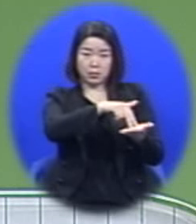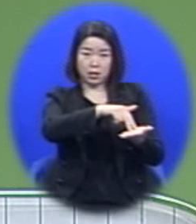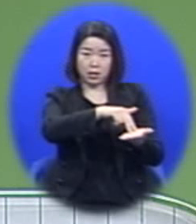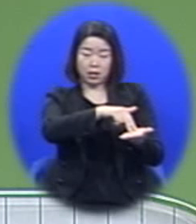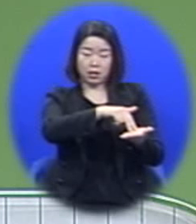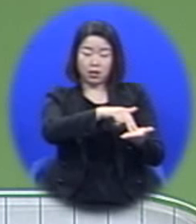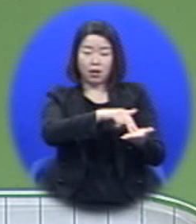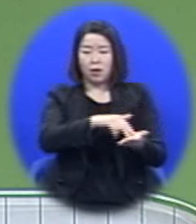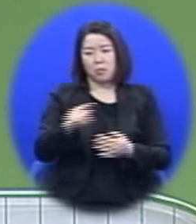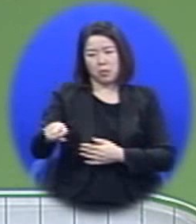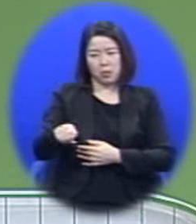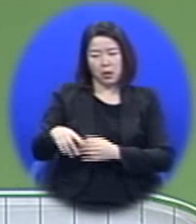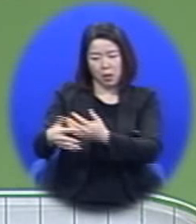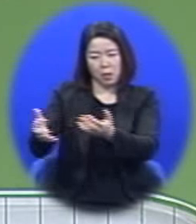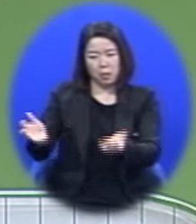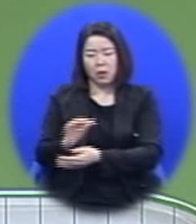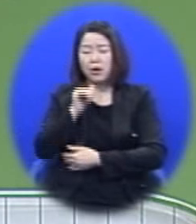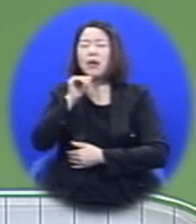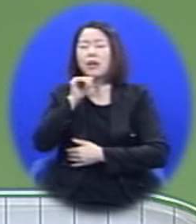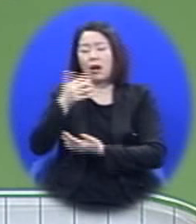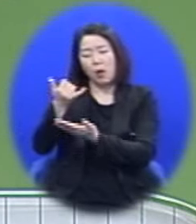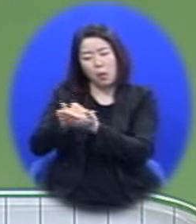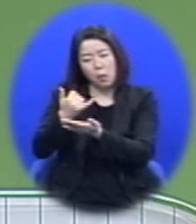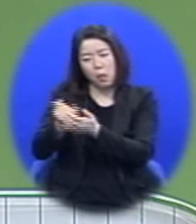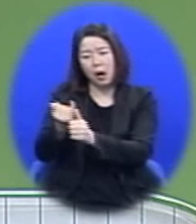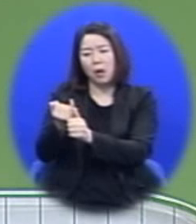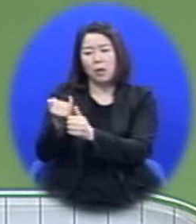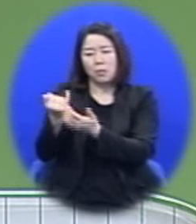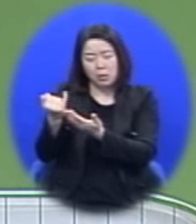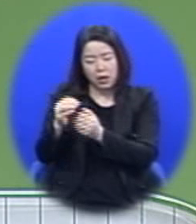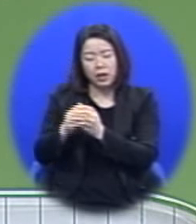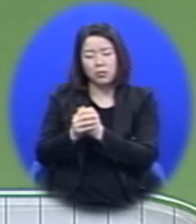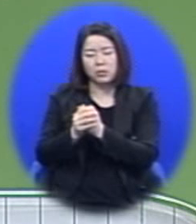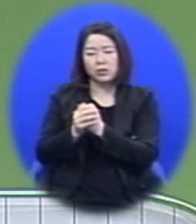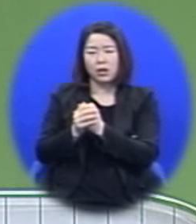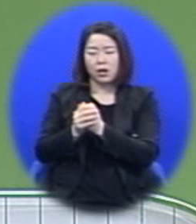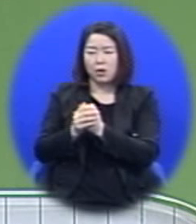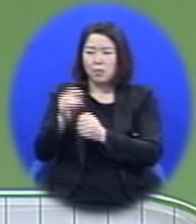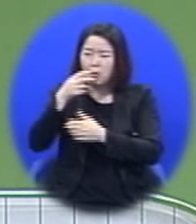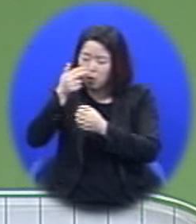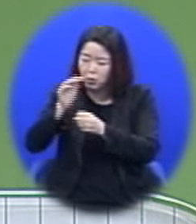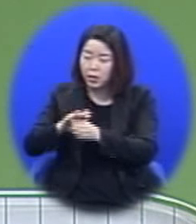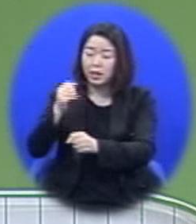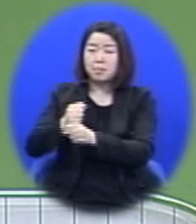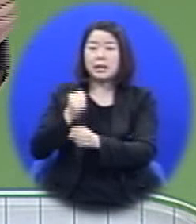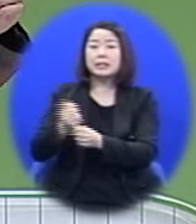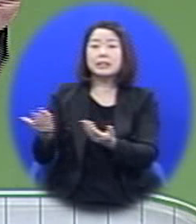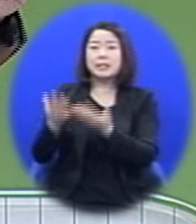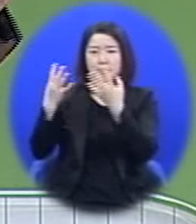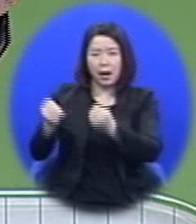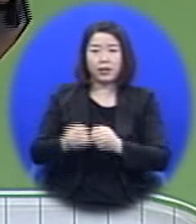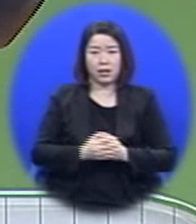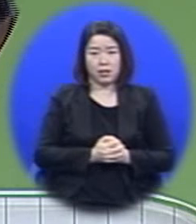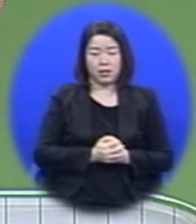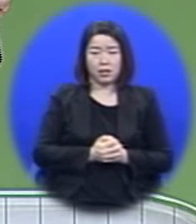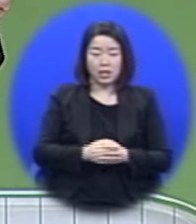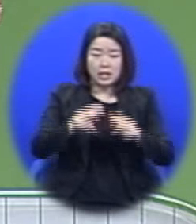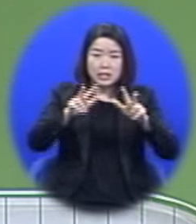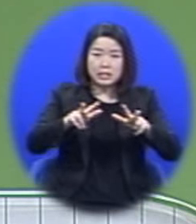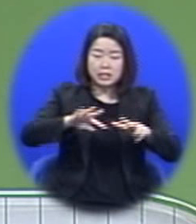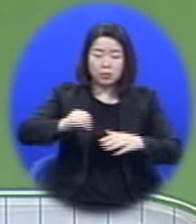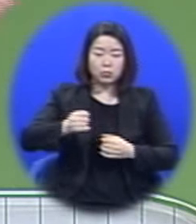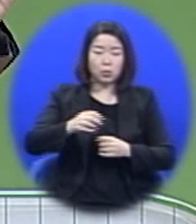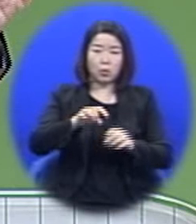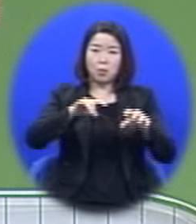사람, 고아들은 억울하게 만드는 일이 얼마나 많습니까? 지금도 신문에, 방송에